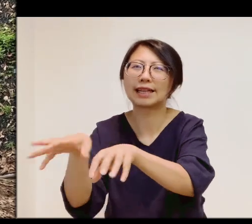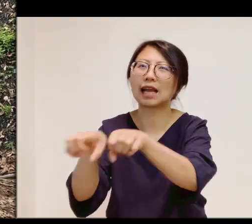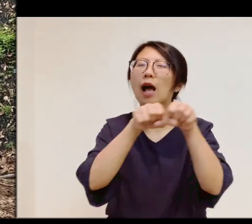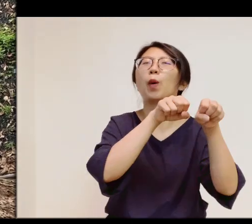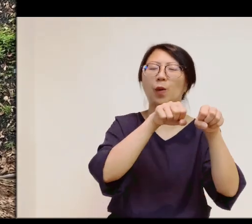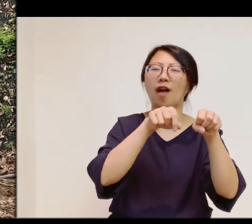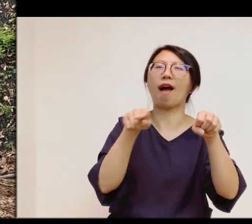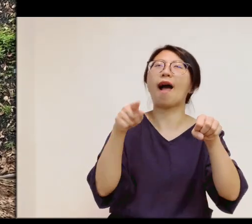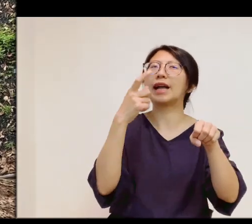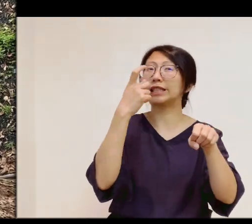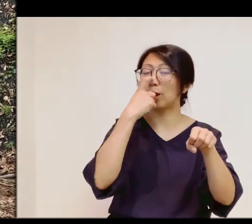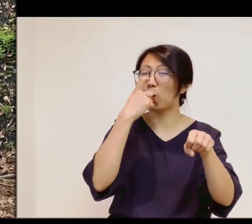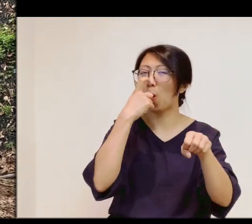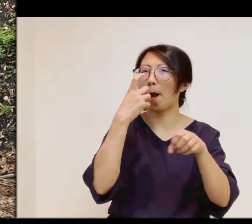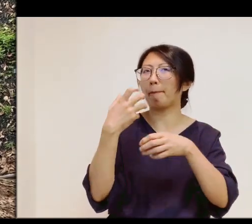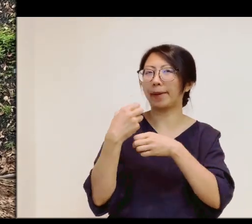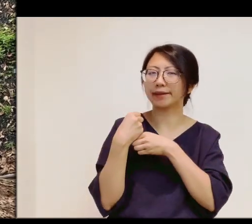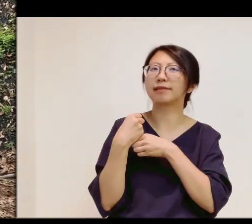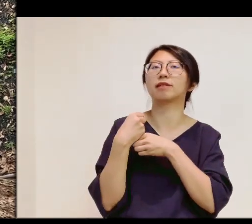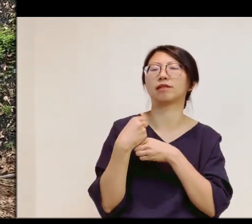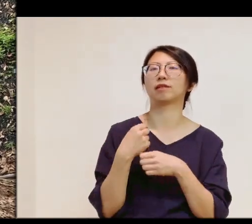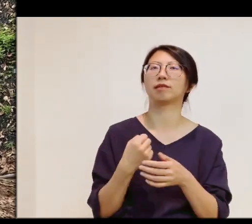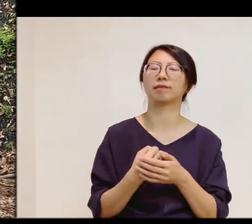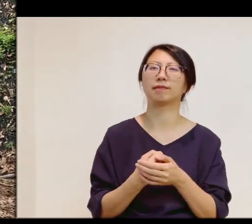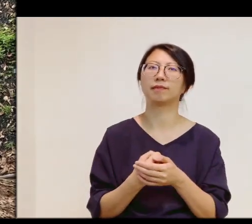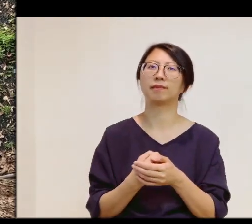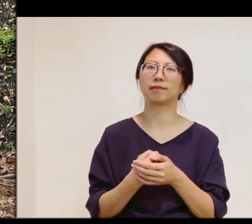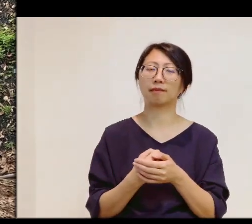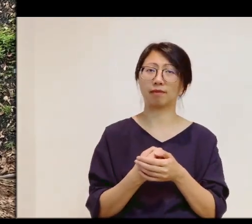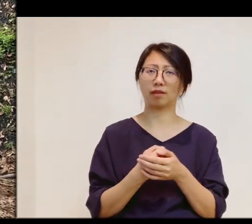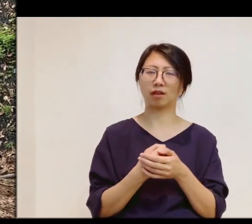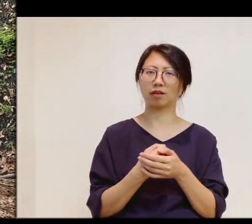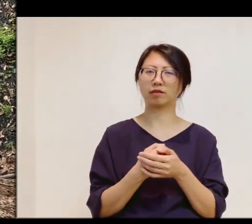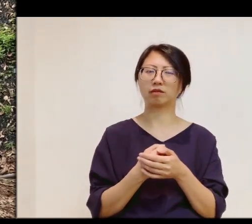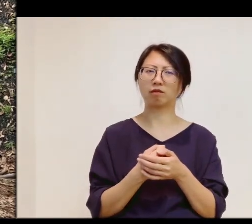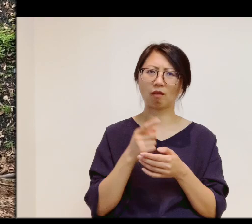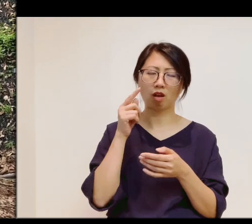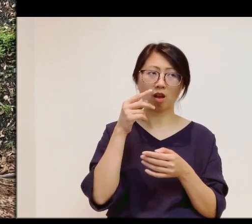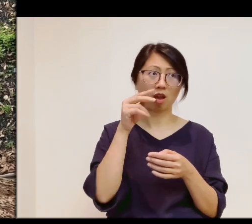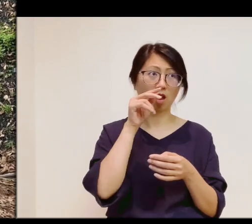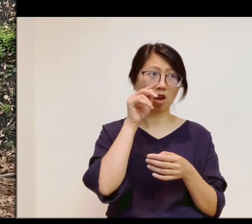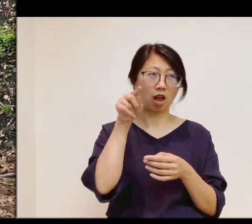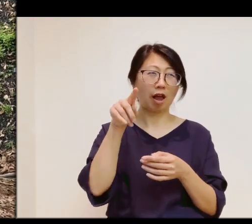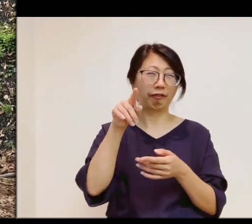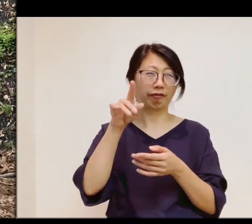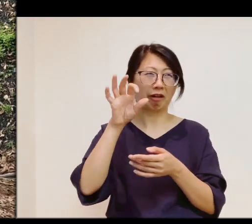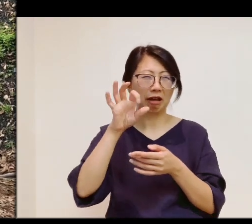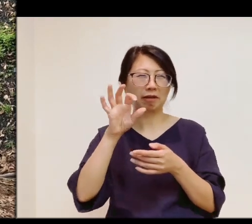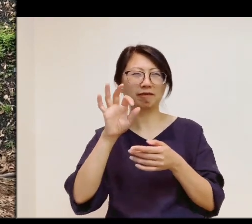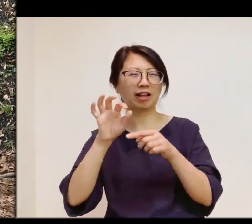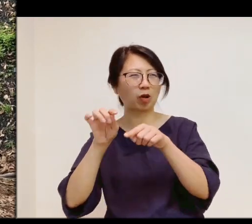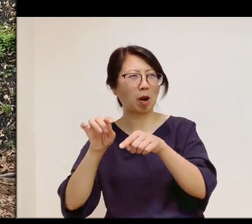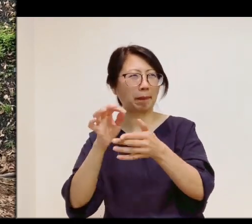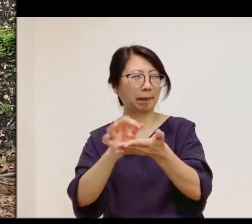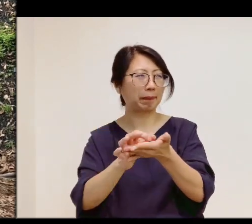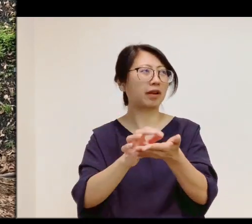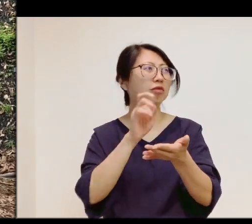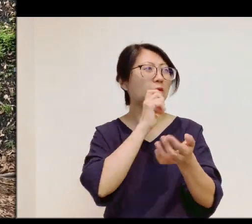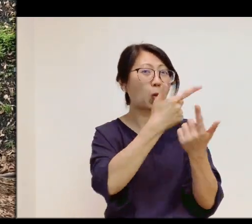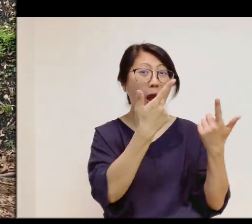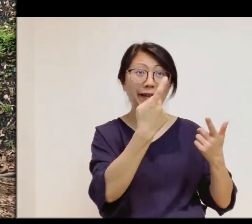船咧，去到接載呢啲嘅英國嘅士兵咧，呢一班嘅猶太人都走埋去裏邊咧，係希望可以登船。但係咧，